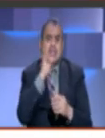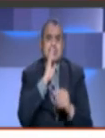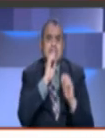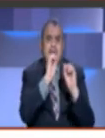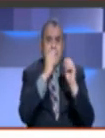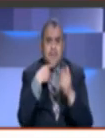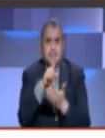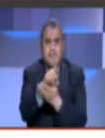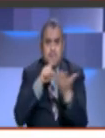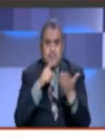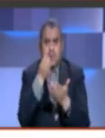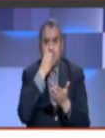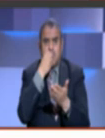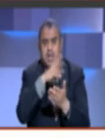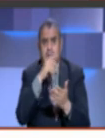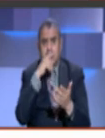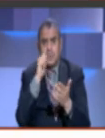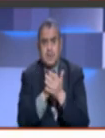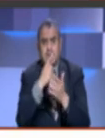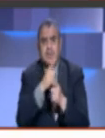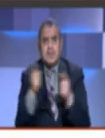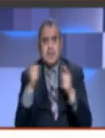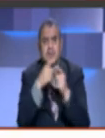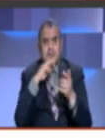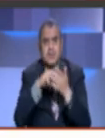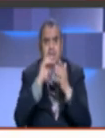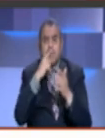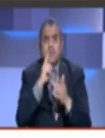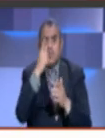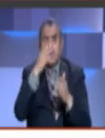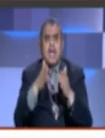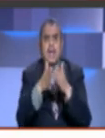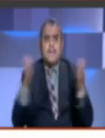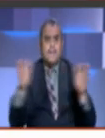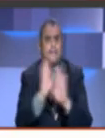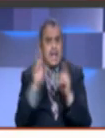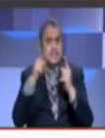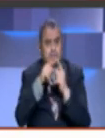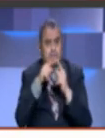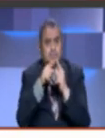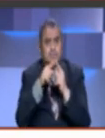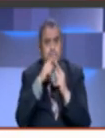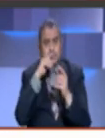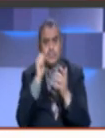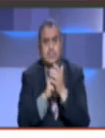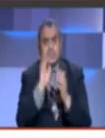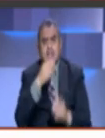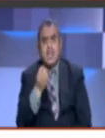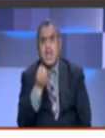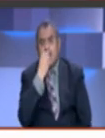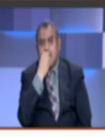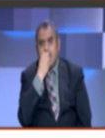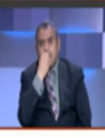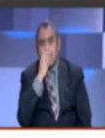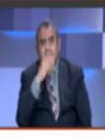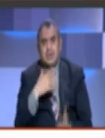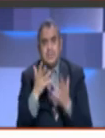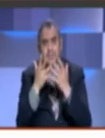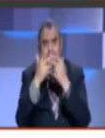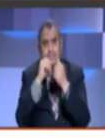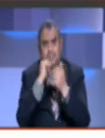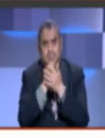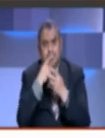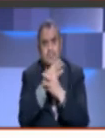معينة، ولا هو كلمة السر هنا هي التباعد الاجتماعي؟ بالطبع الأكل له علاقة بالحالة